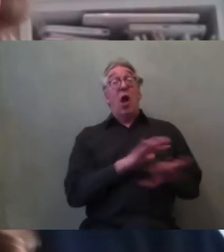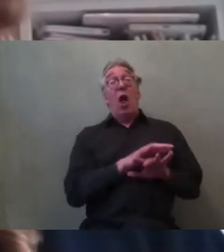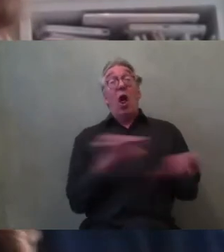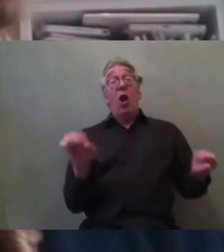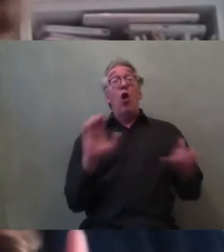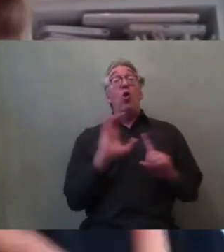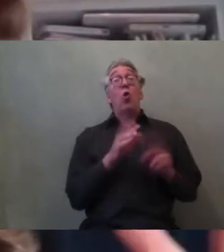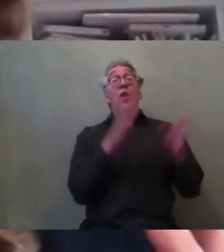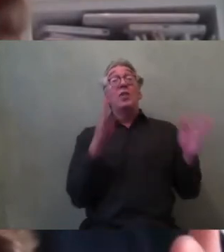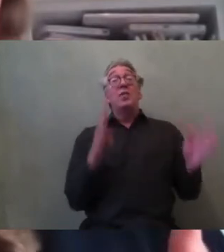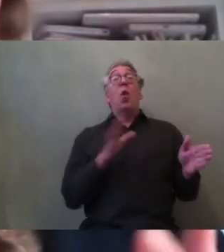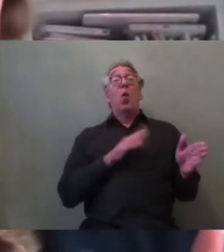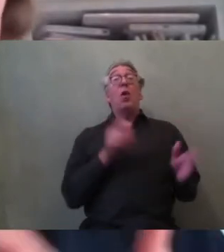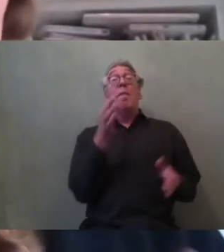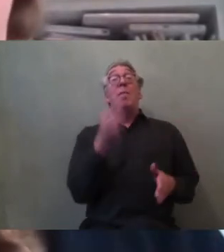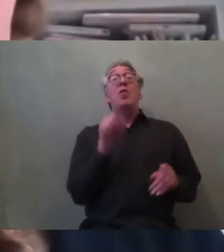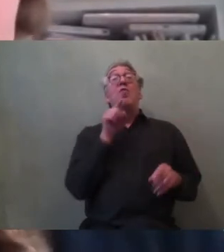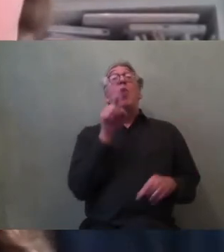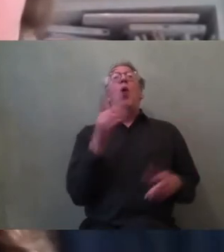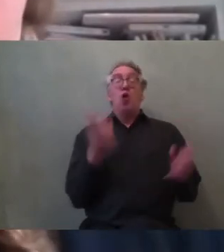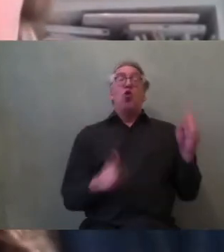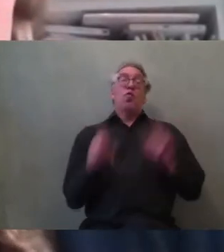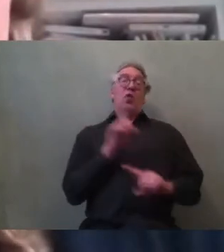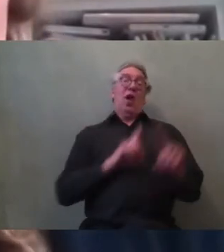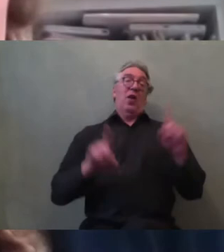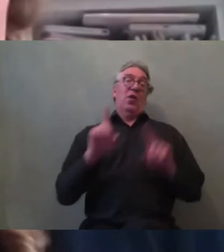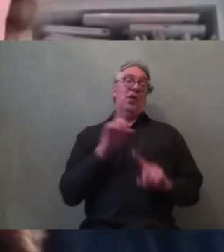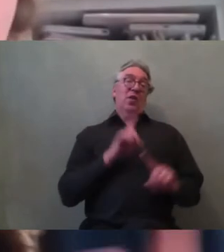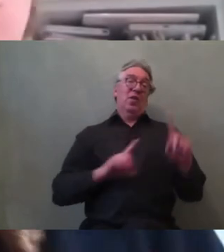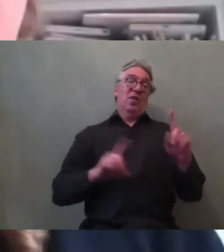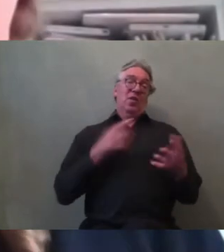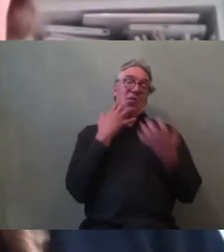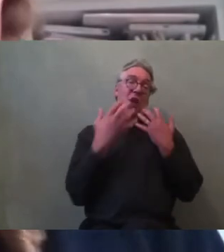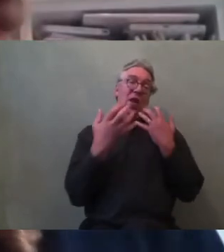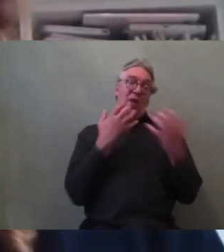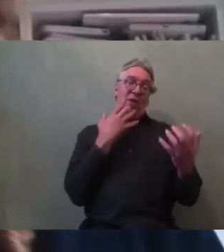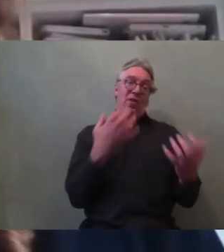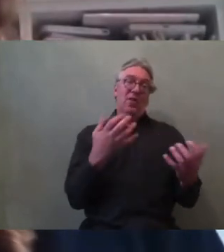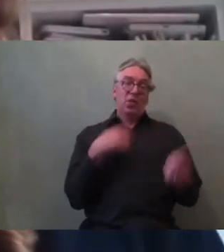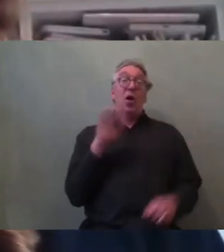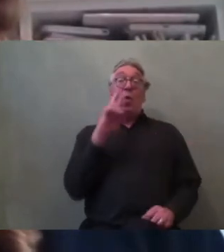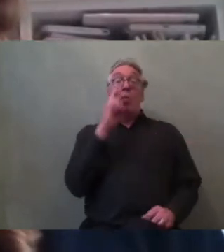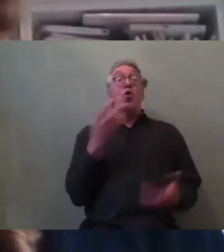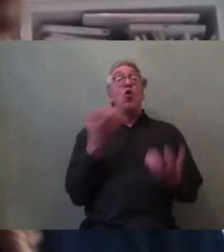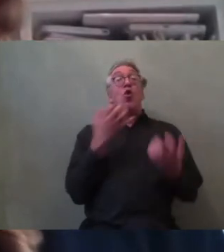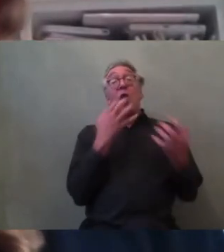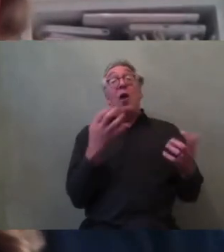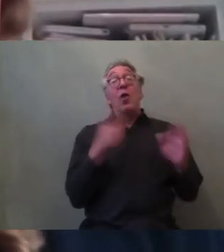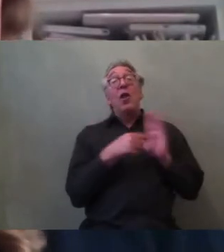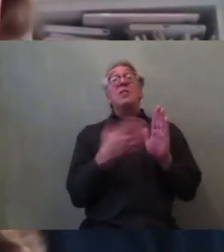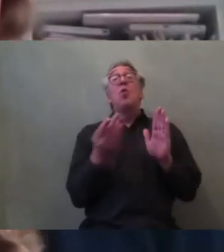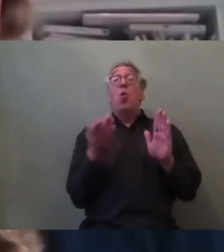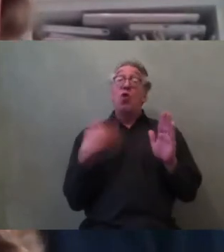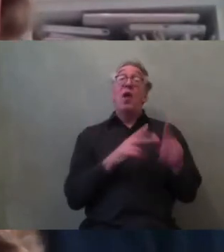verhalen. En wij proberen die verhalen zo goed mogelijk te delen aan de hand van kunstwerken en tentoonstellingen. En aan de hand van